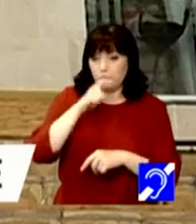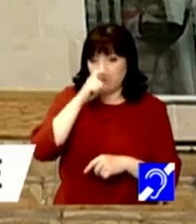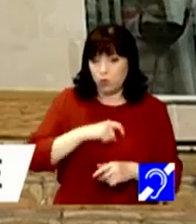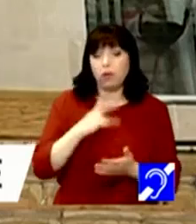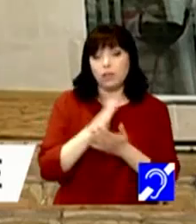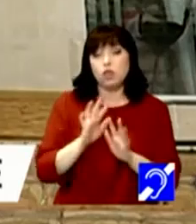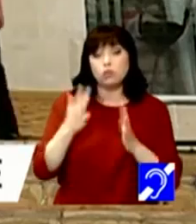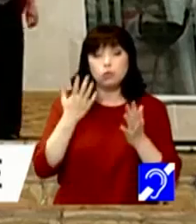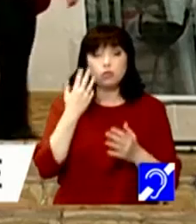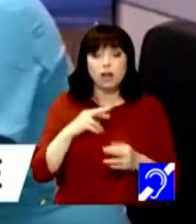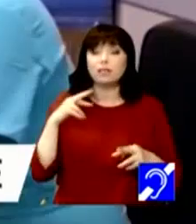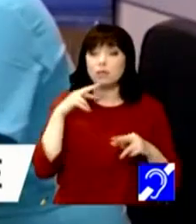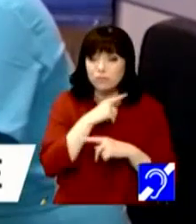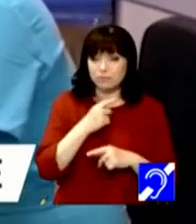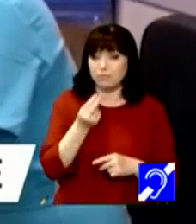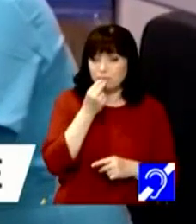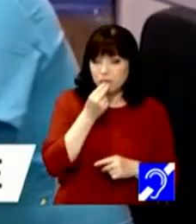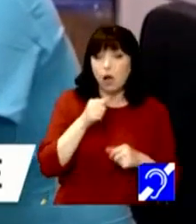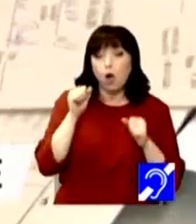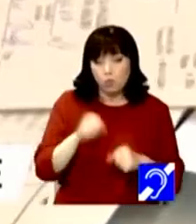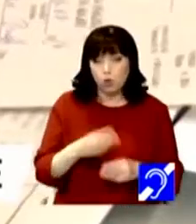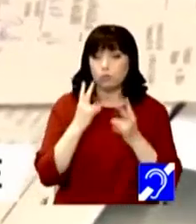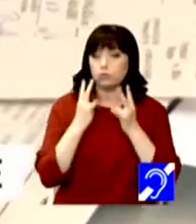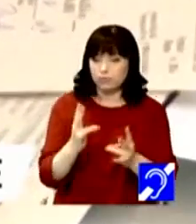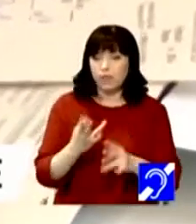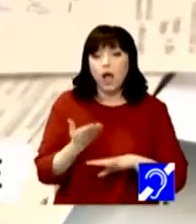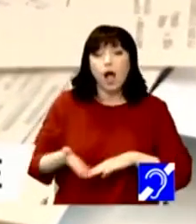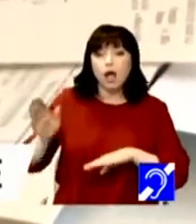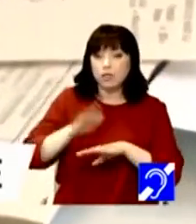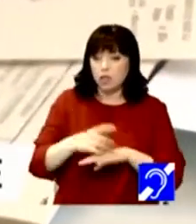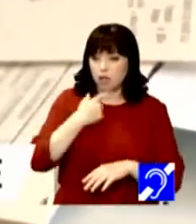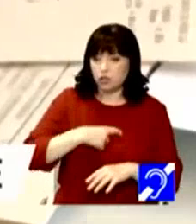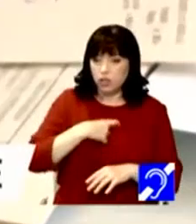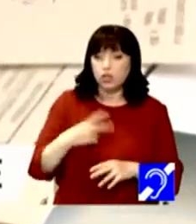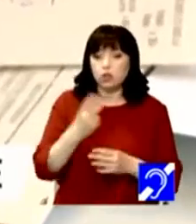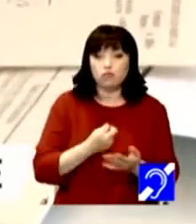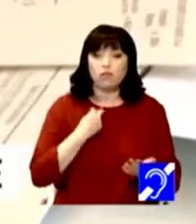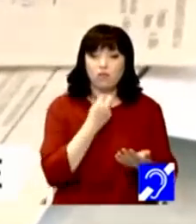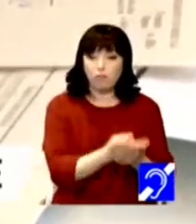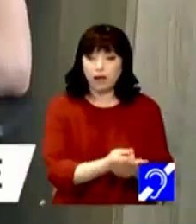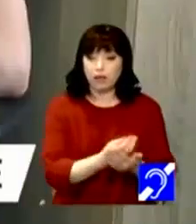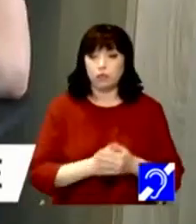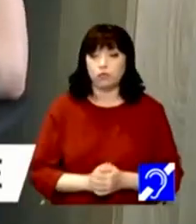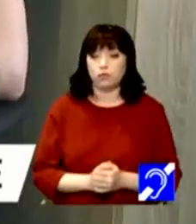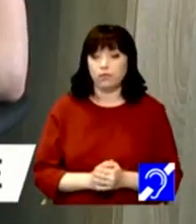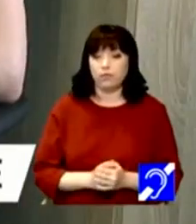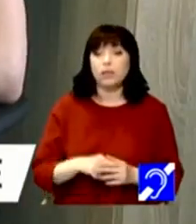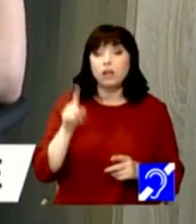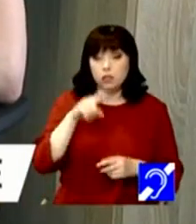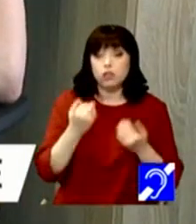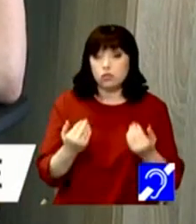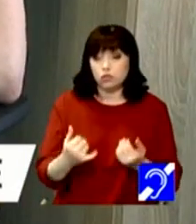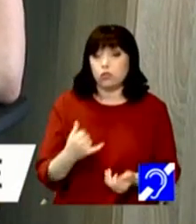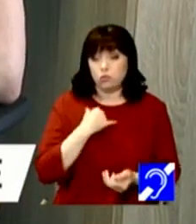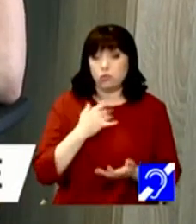și cazuri când toxii infecția alimentară poate cauza complicații ce necesită internare la spital. Inclusiv și acum